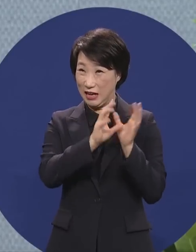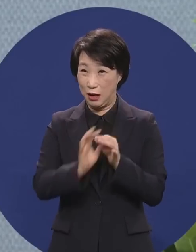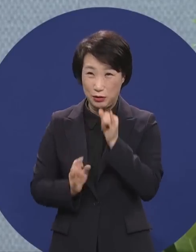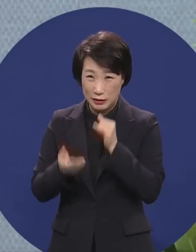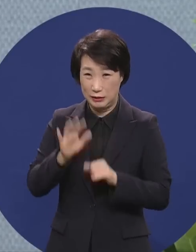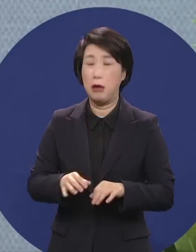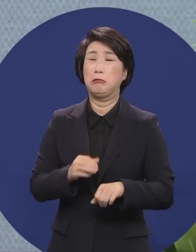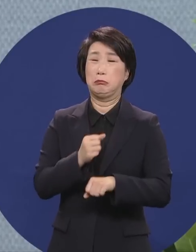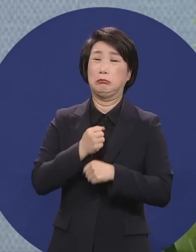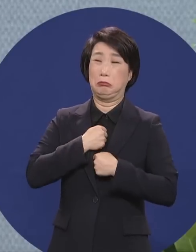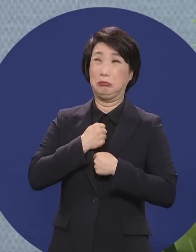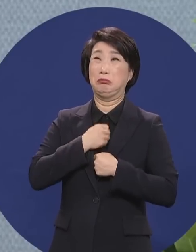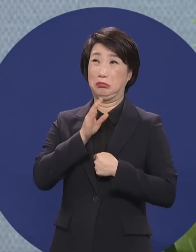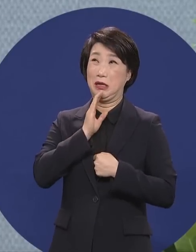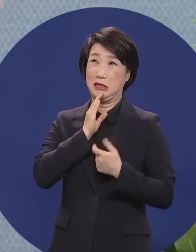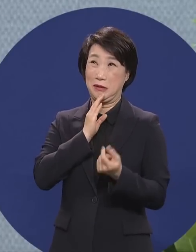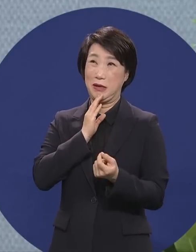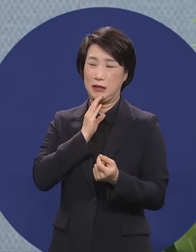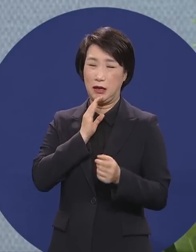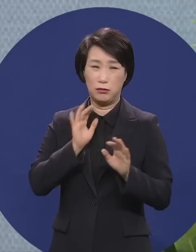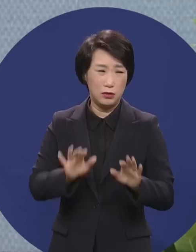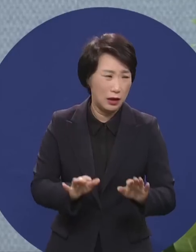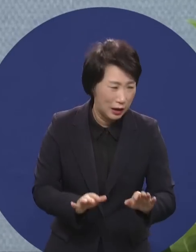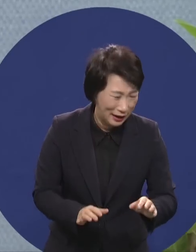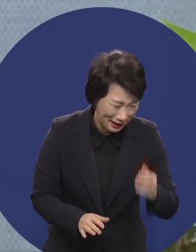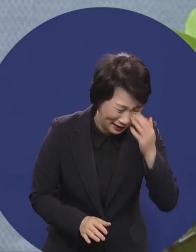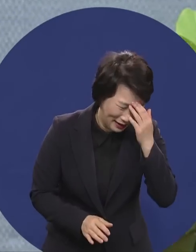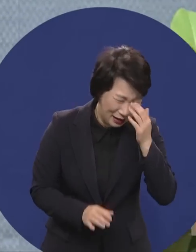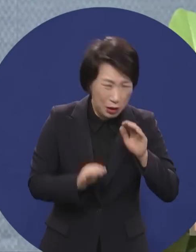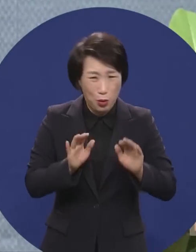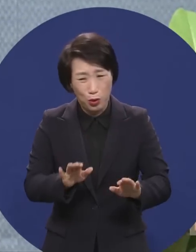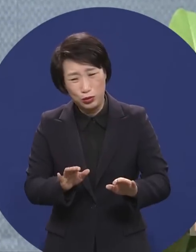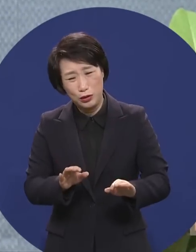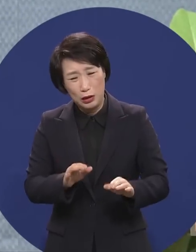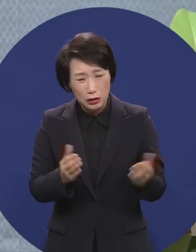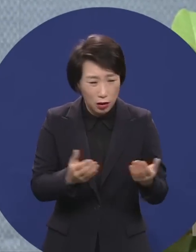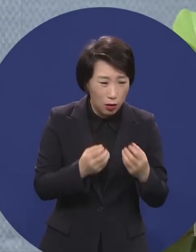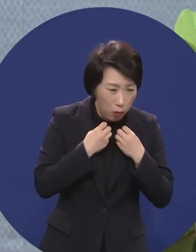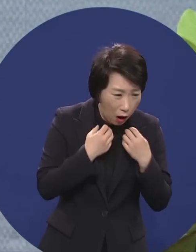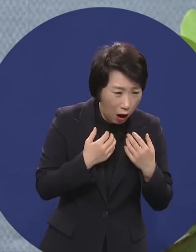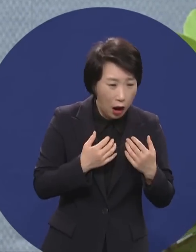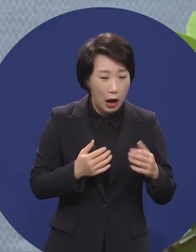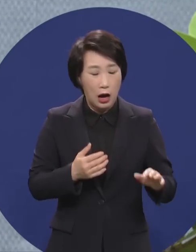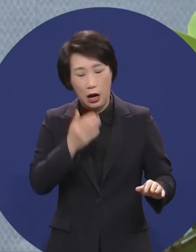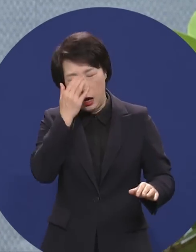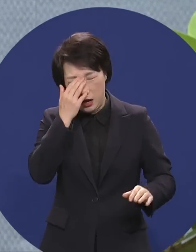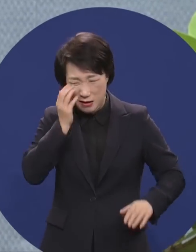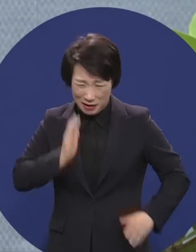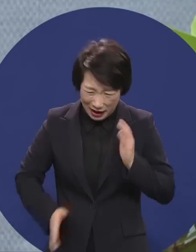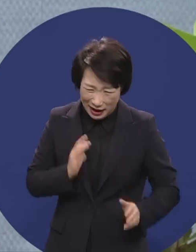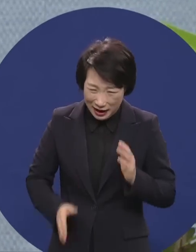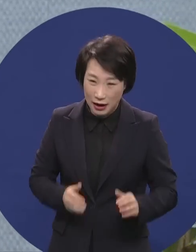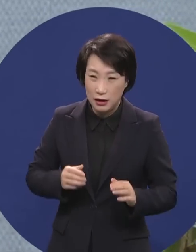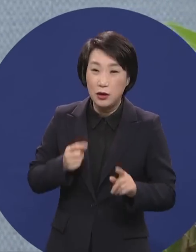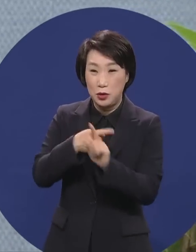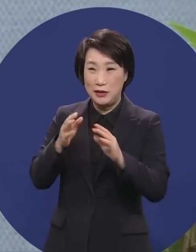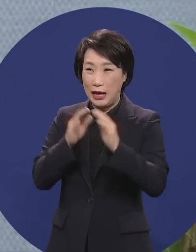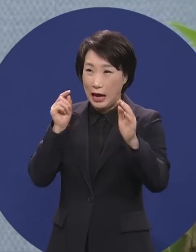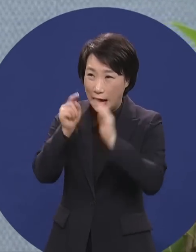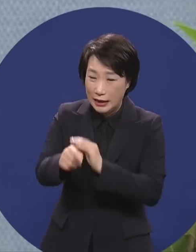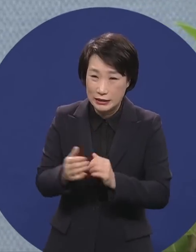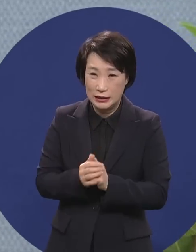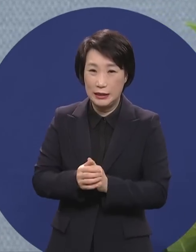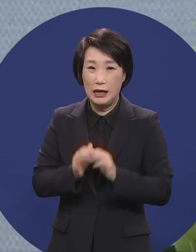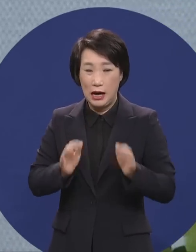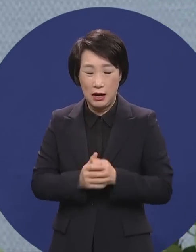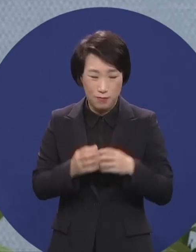잘 지켜야지. 아이고 오늘은 또 이런 사정이 있네. 부지런히 가보자. 될라나 뭐 이런